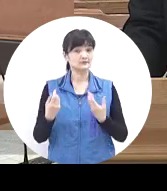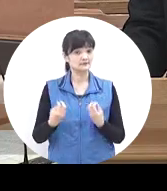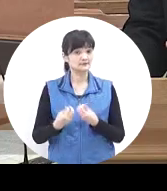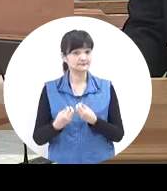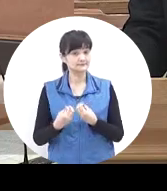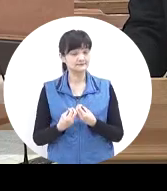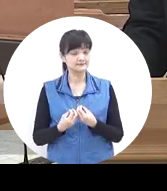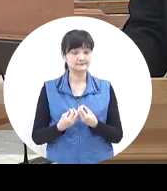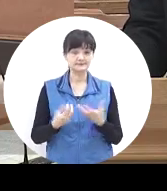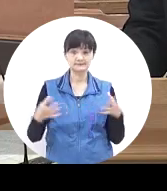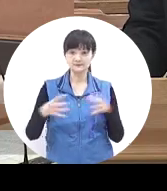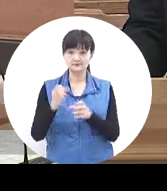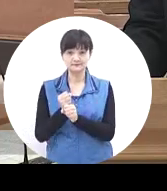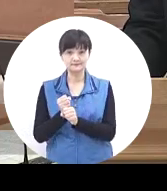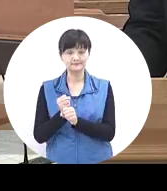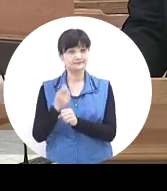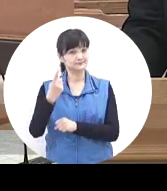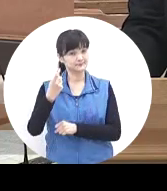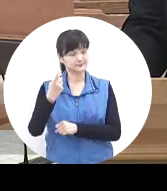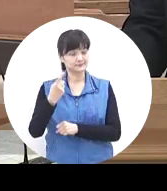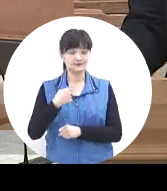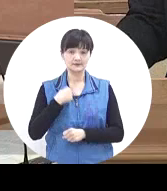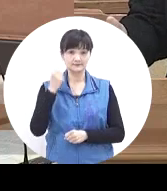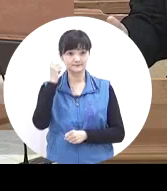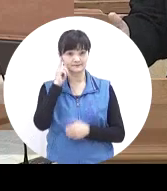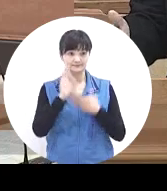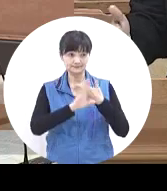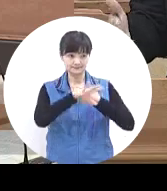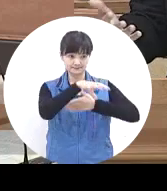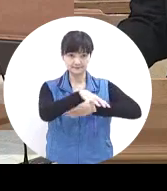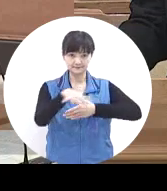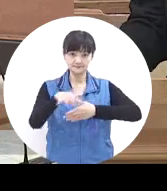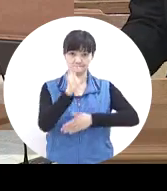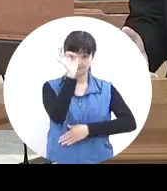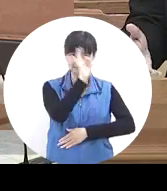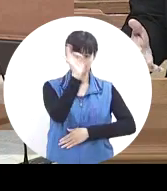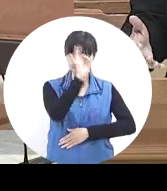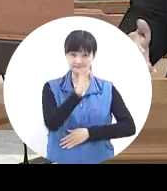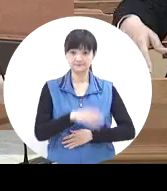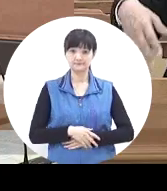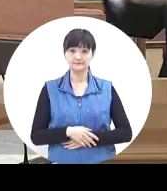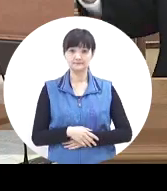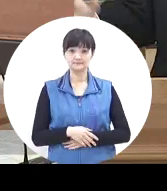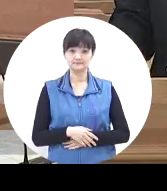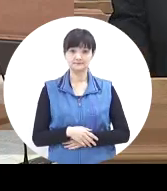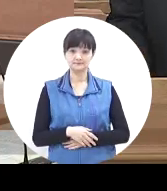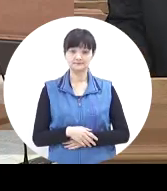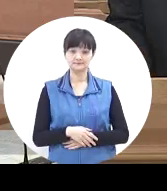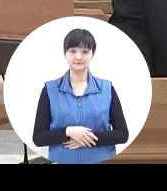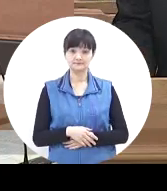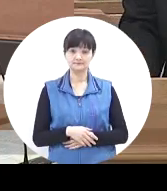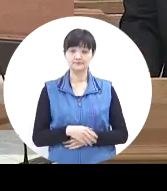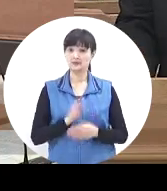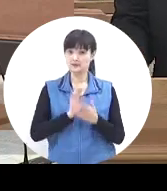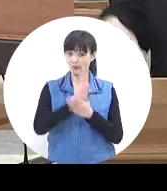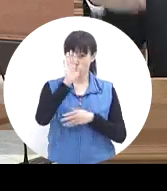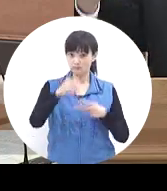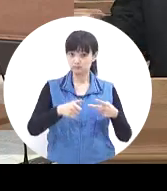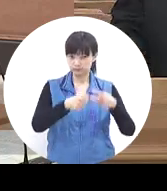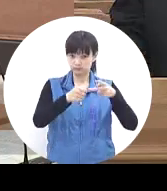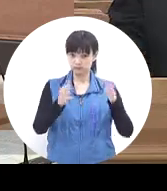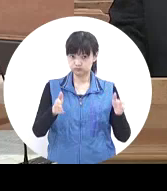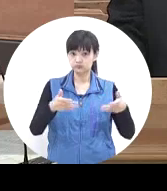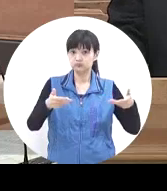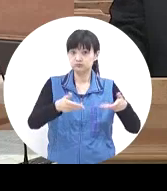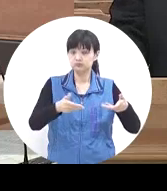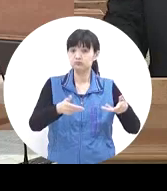我们必须要走其他的地方。我们最差的状况就是我们未来还有第二期要盖嘛，第二期